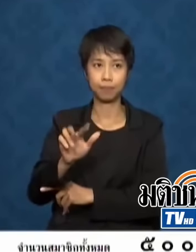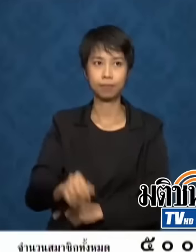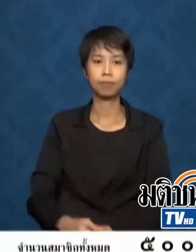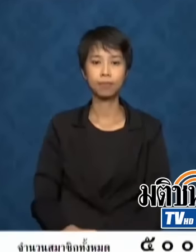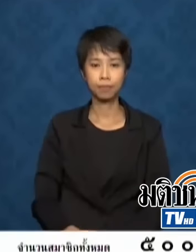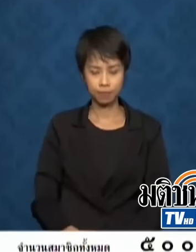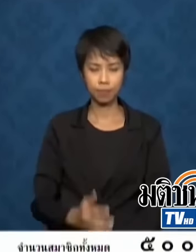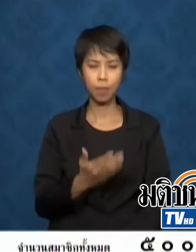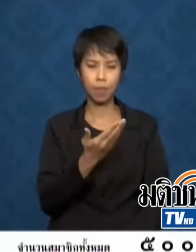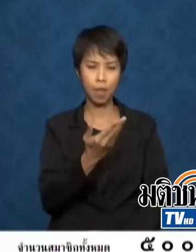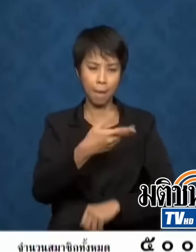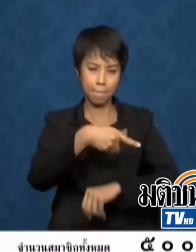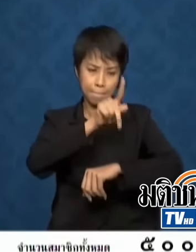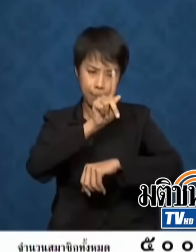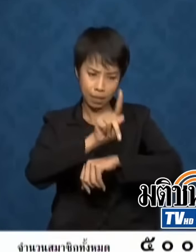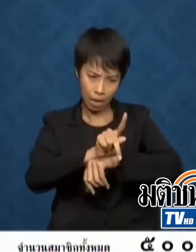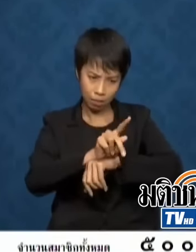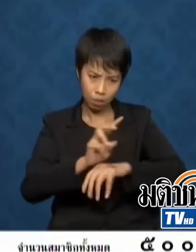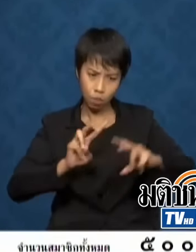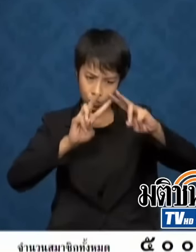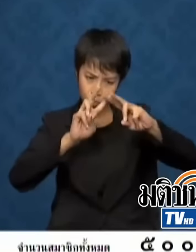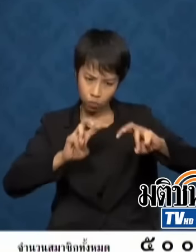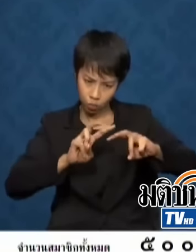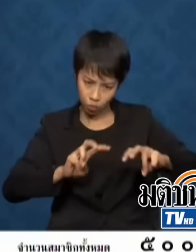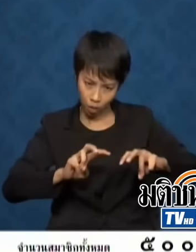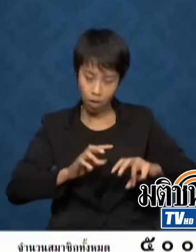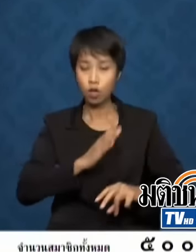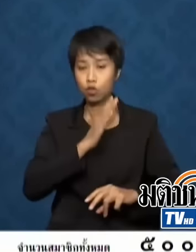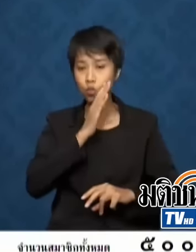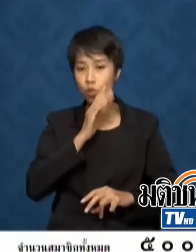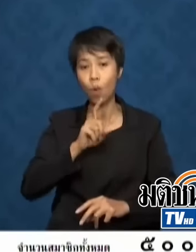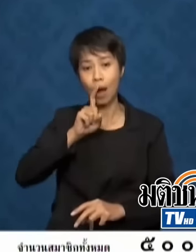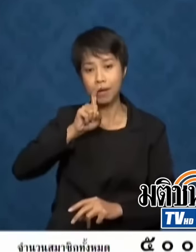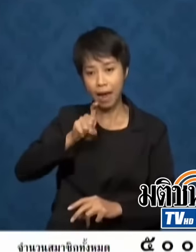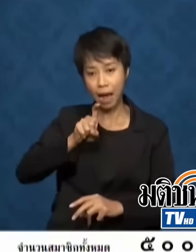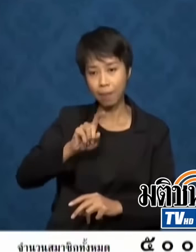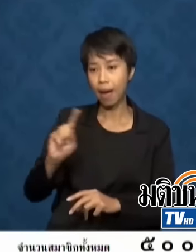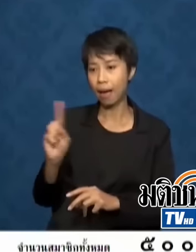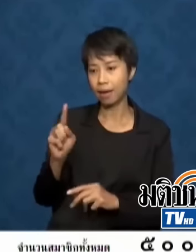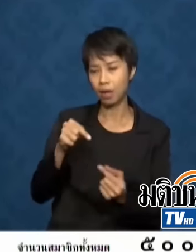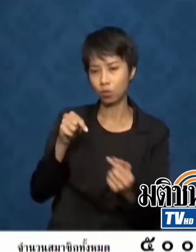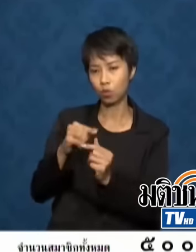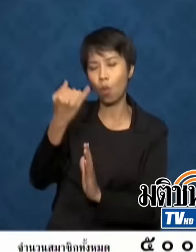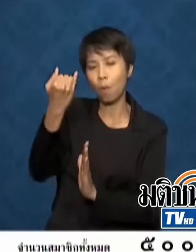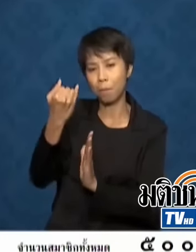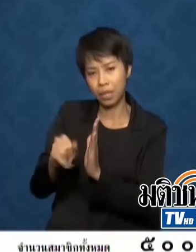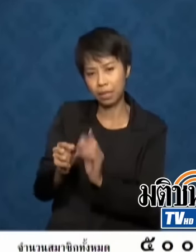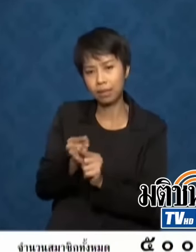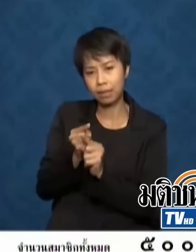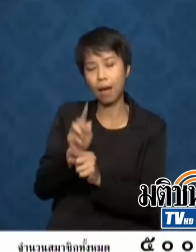ให้ประธานสภาวินิจฉัยว่ากระทู้ถามใดมีลักษณะต้องห้ามตามข้อ47